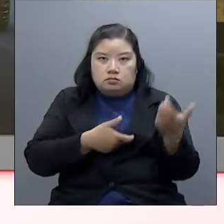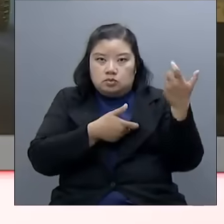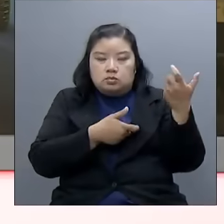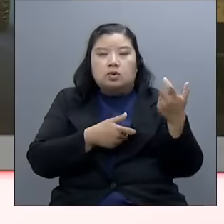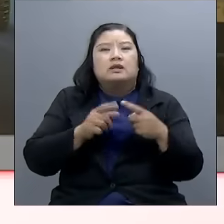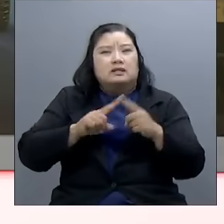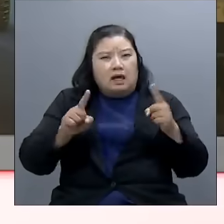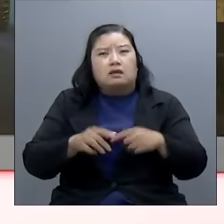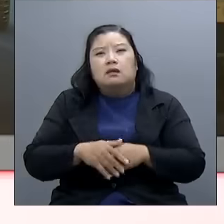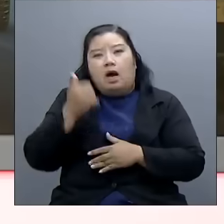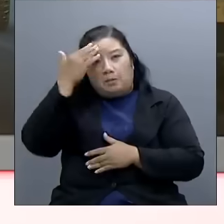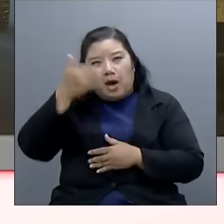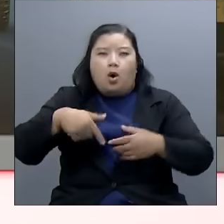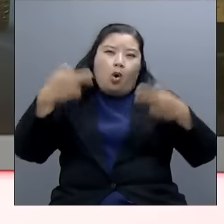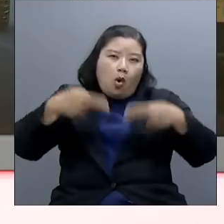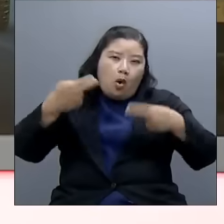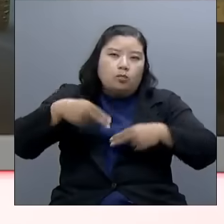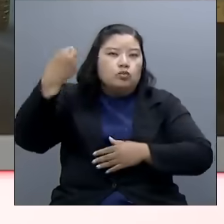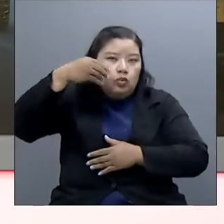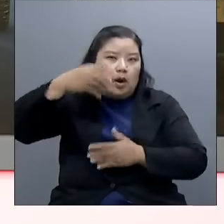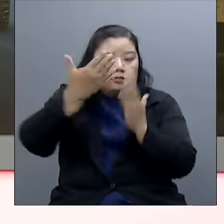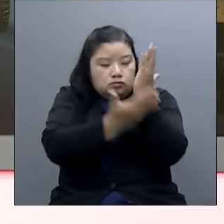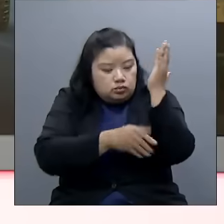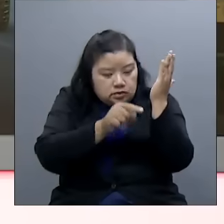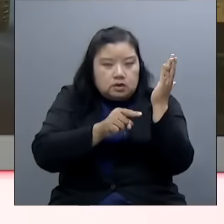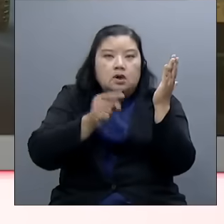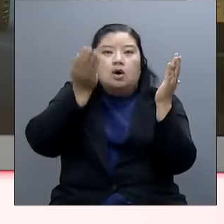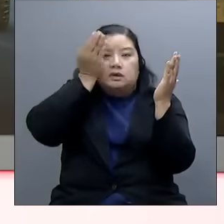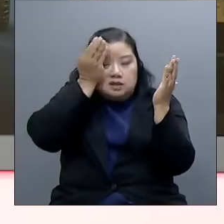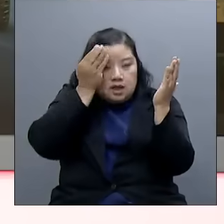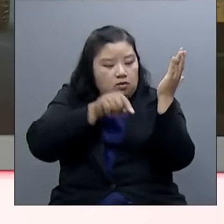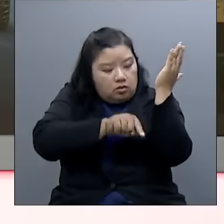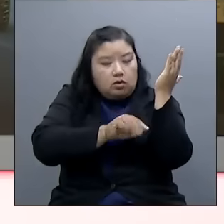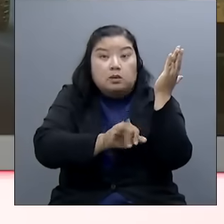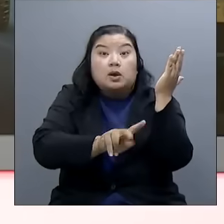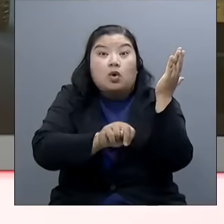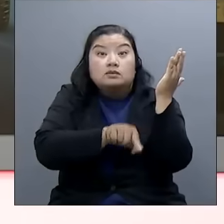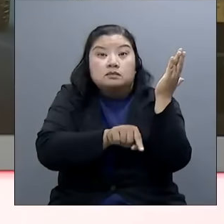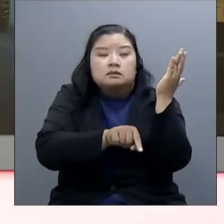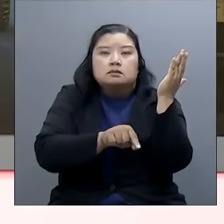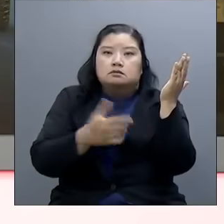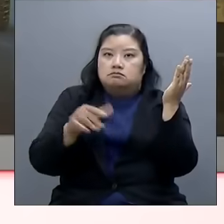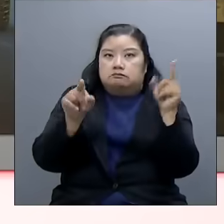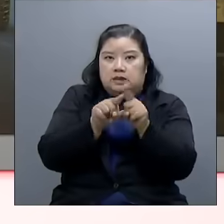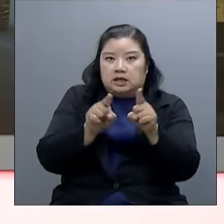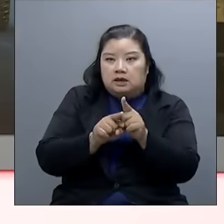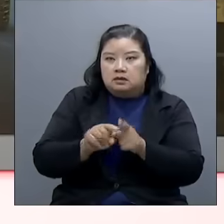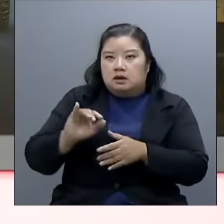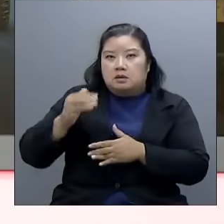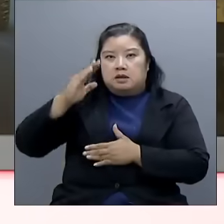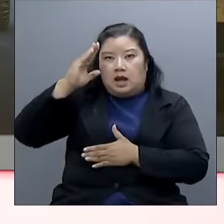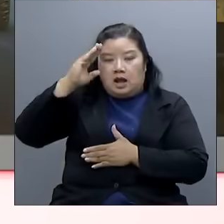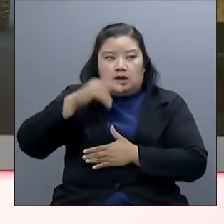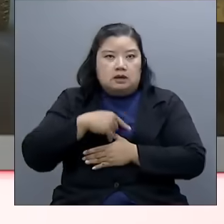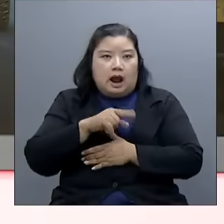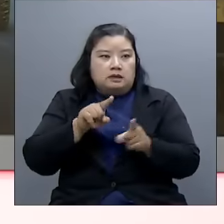ไม่เว้นแต่ละวันบริเวณพรมแดนอิสราเอลเลบานอนก็อาจจะเป็นปัจจัยหนึ่งค่ะที่เข้ามาเบี่ยงเบนความสนใจของกองทัพอิสราเอลออกไปจากก